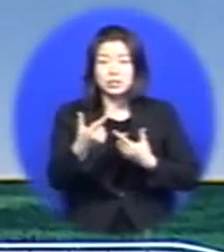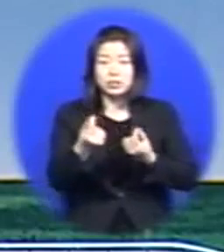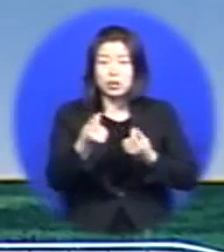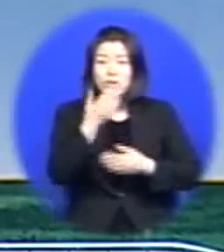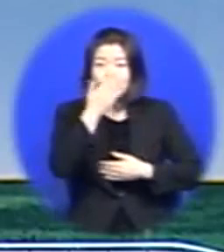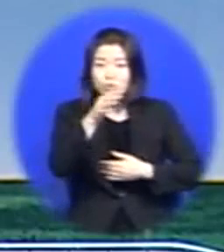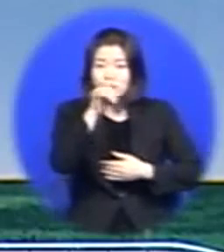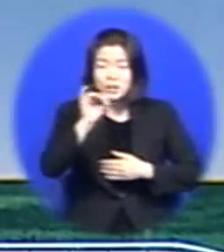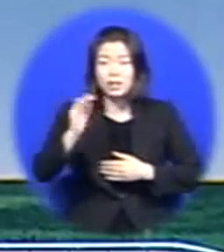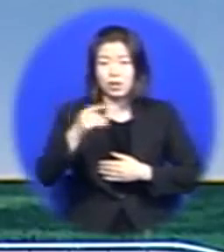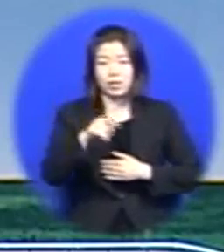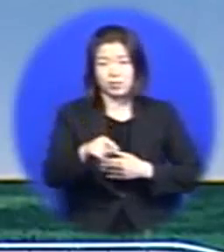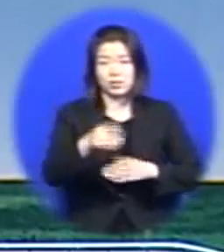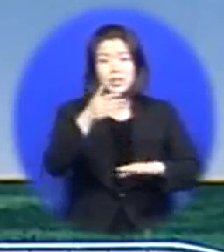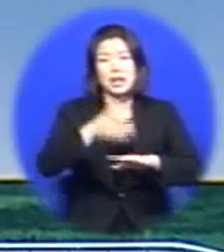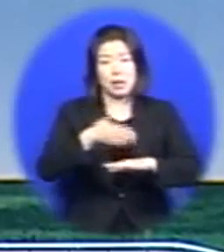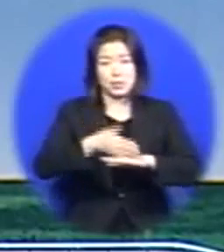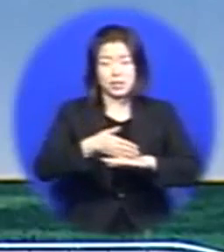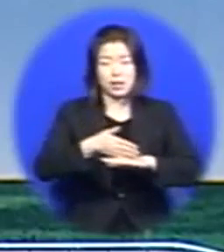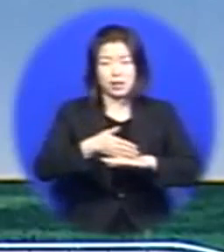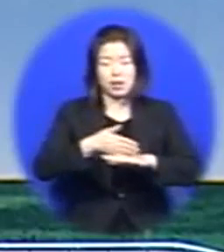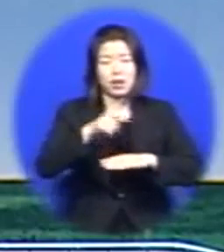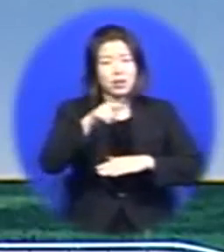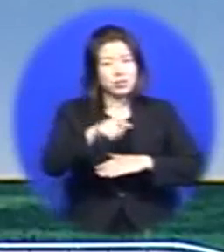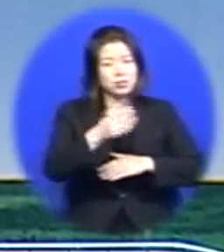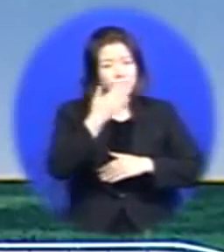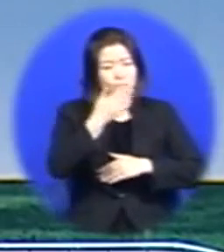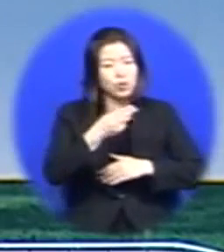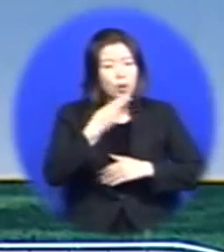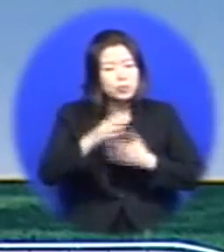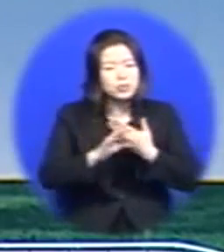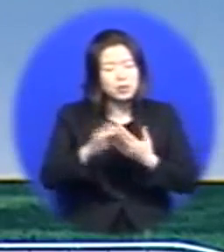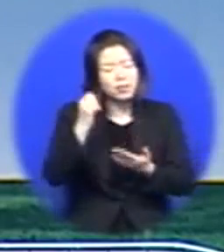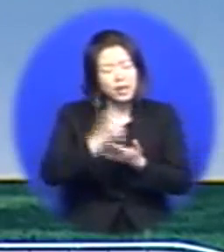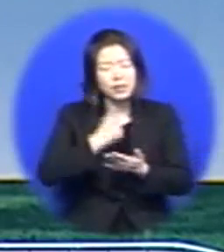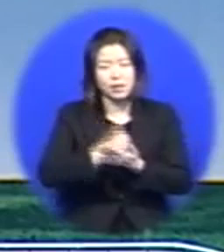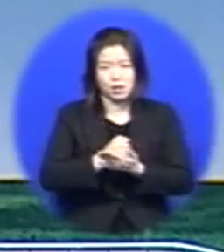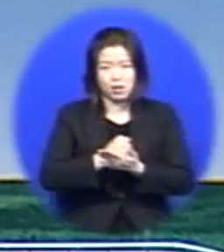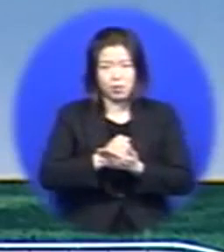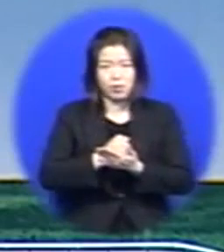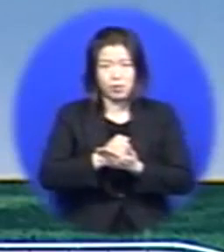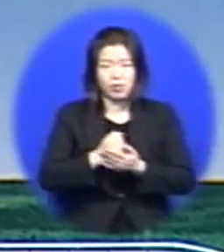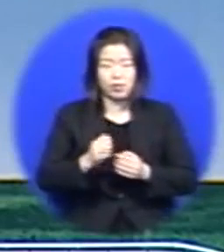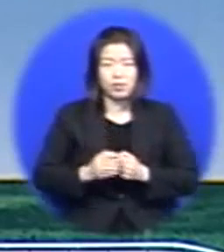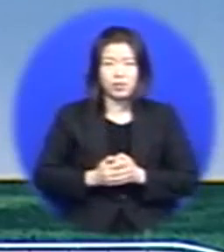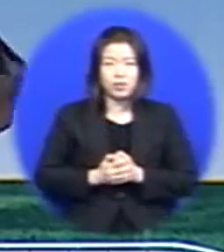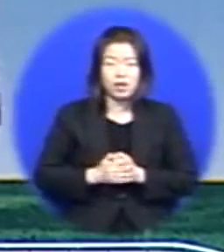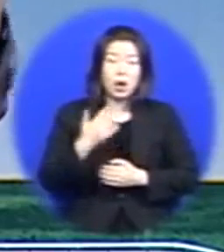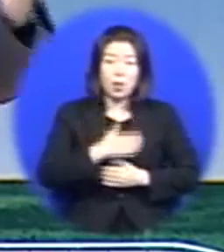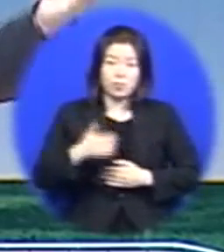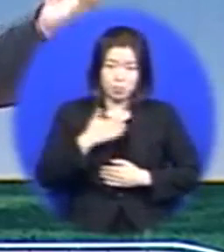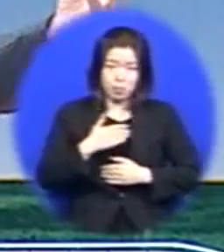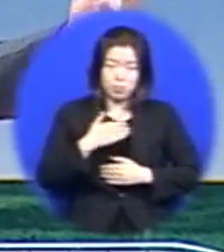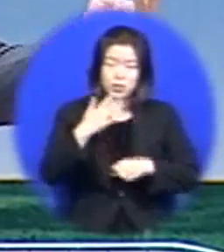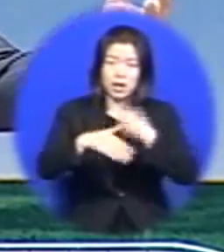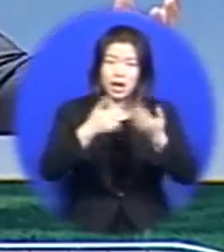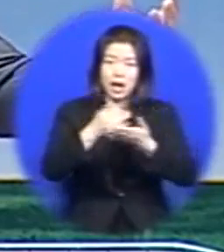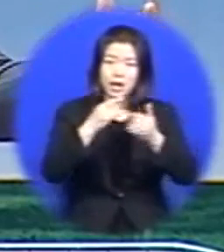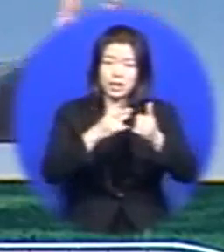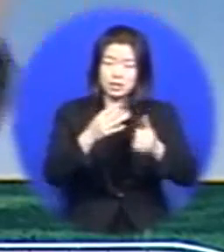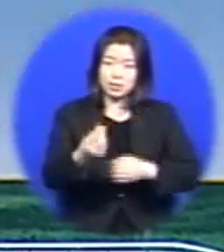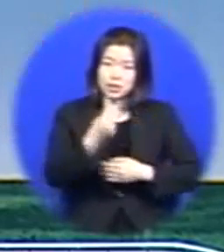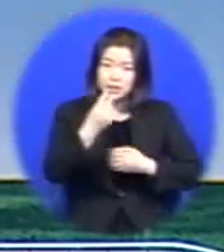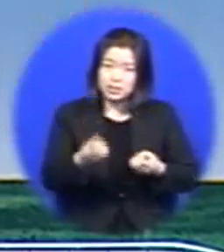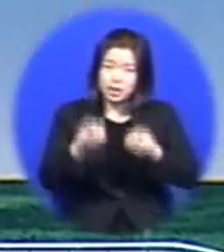된 것이 감사해요. 그럴 수 없으면 안타까워요. 몸을 하나님께 산재물로